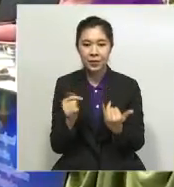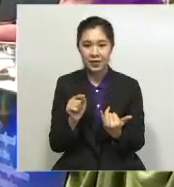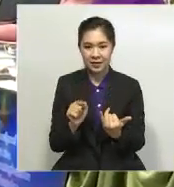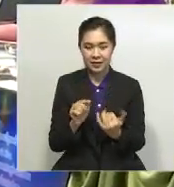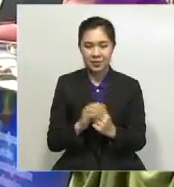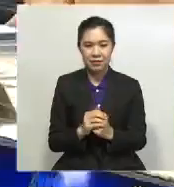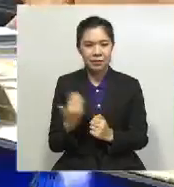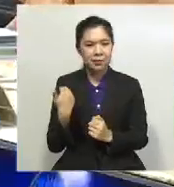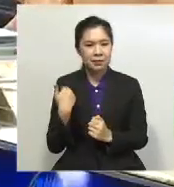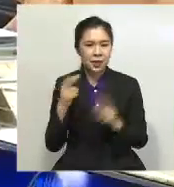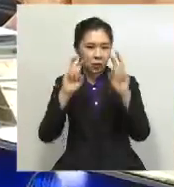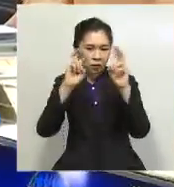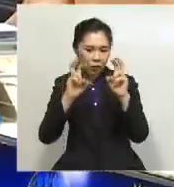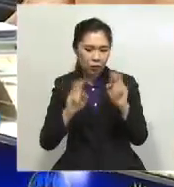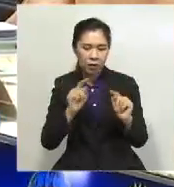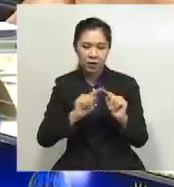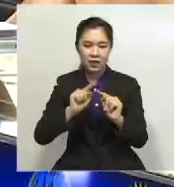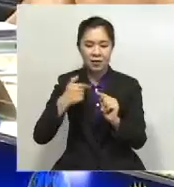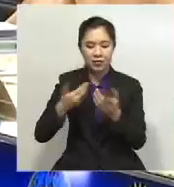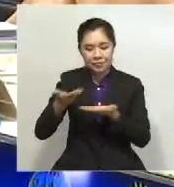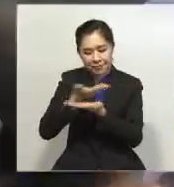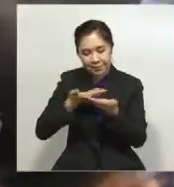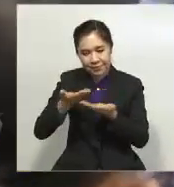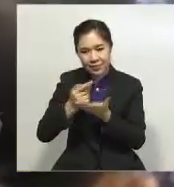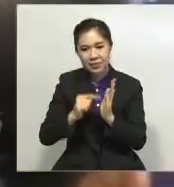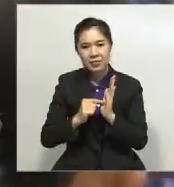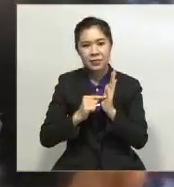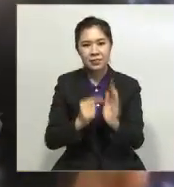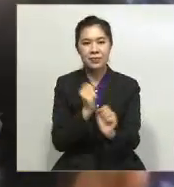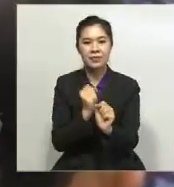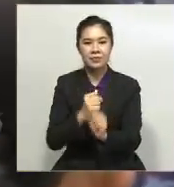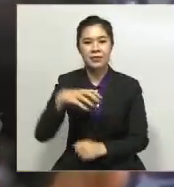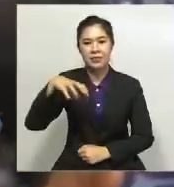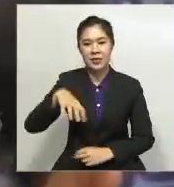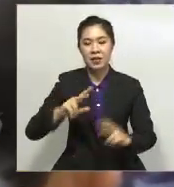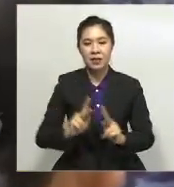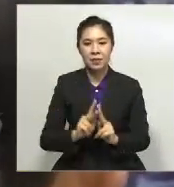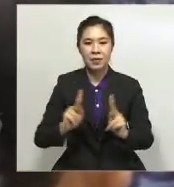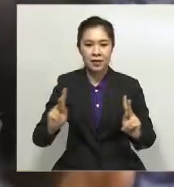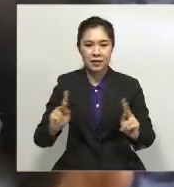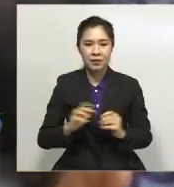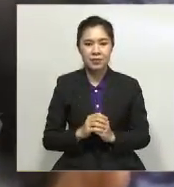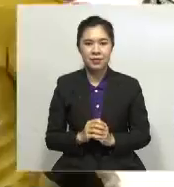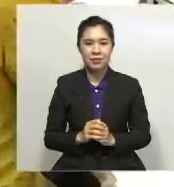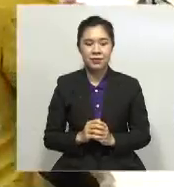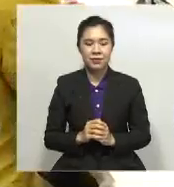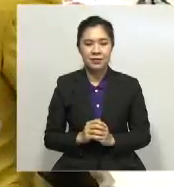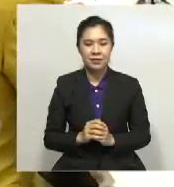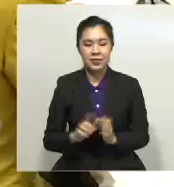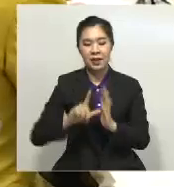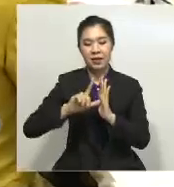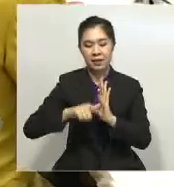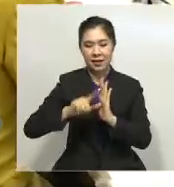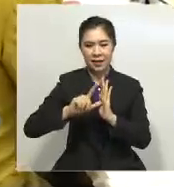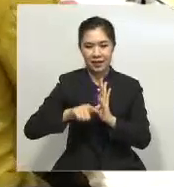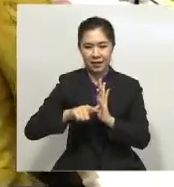างการยังมีวาระอื่นๆเพื่อมีการพิจารณาอาทิสำนักเลขาธิการคณะกรรมการขออภัยค่ะสำนักเลขาธิการคณะ